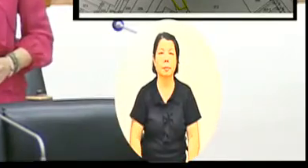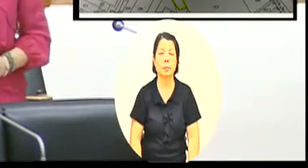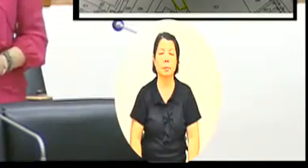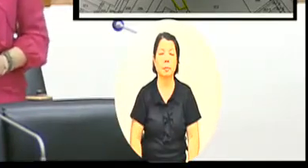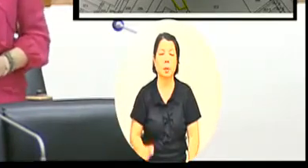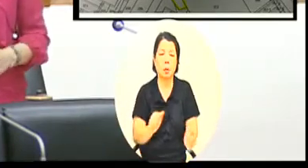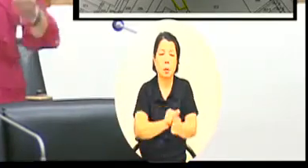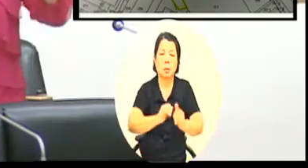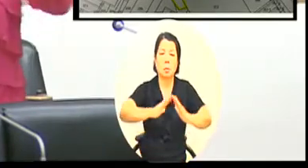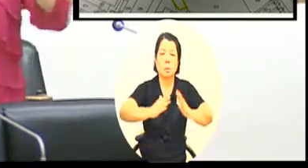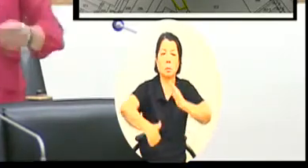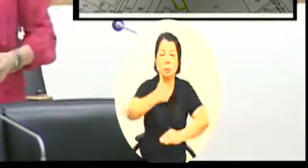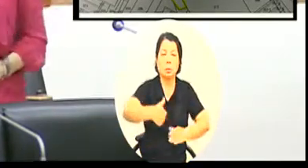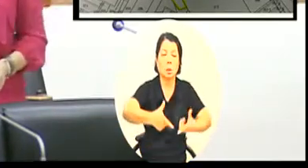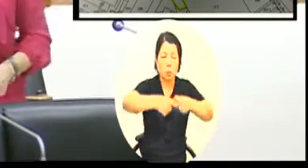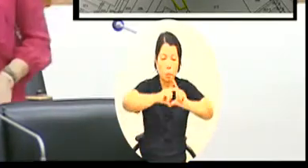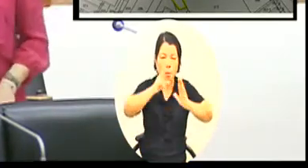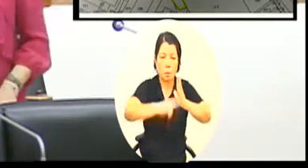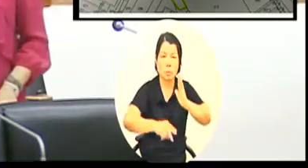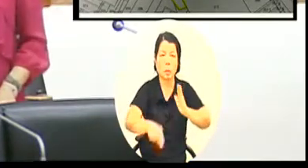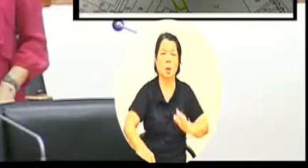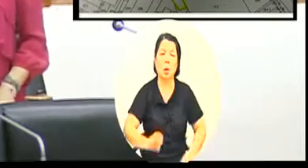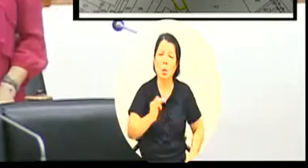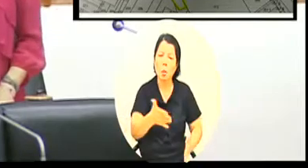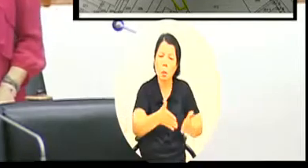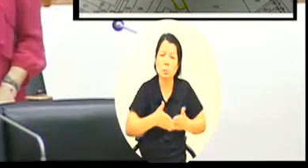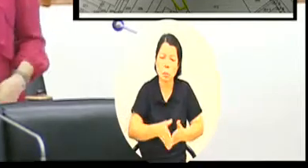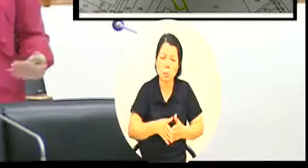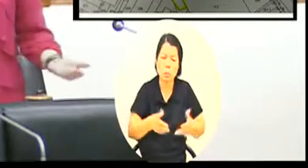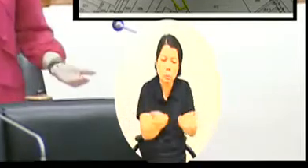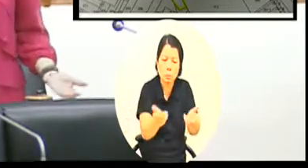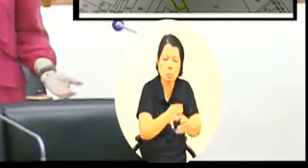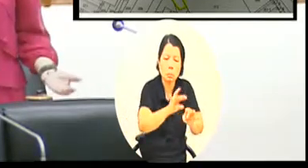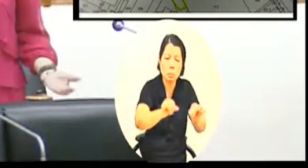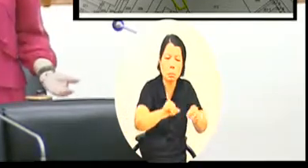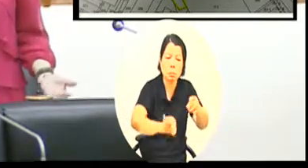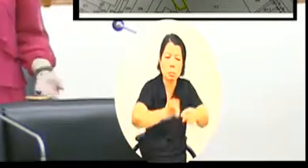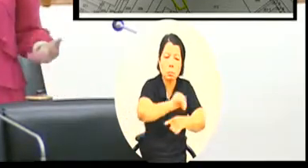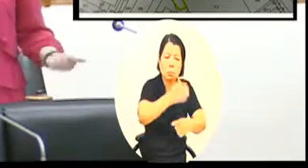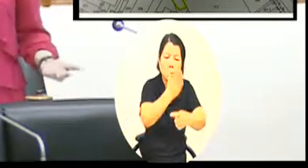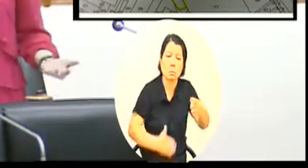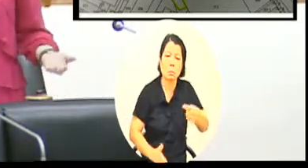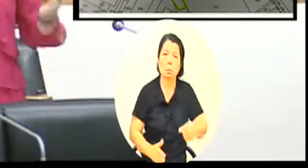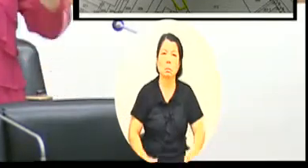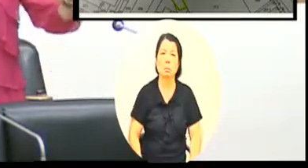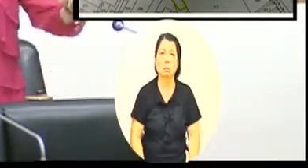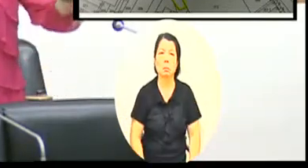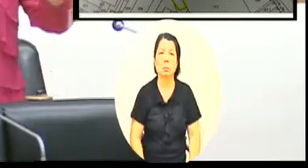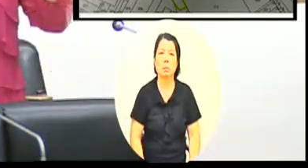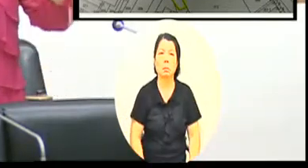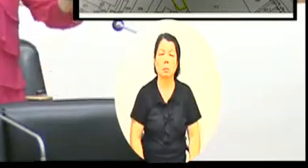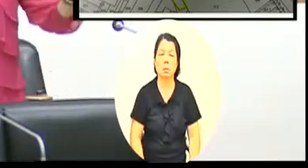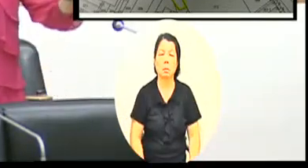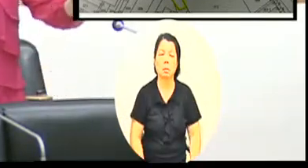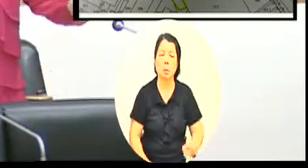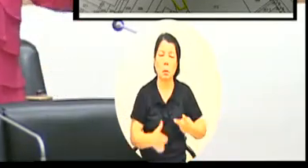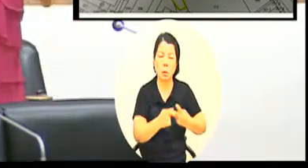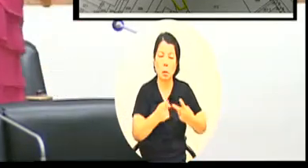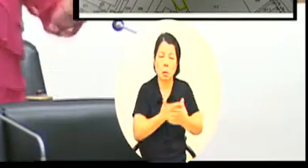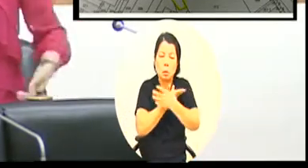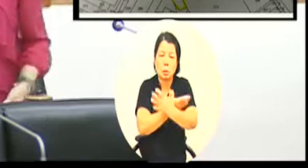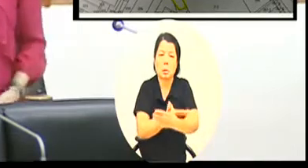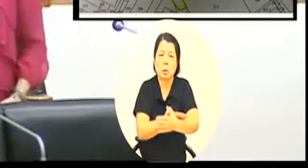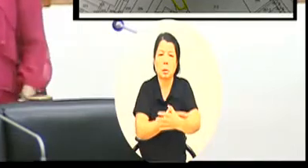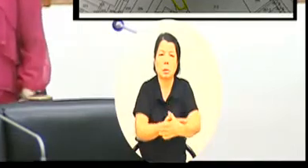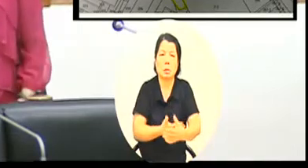不可以答复我一下？这个容积为什么要减半的理由是什么？因为我不了解哈。那二来就是，如果你们不奖励投资，那